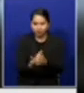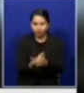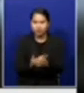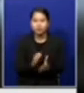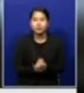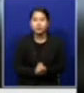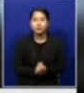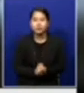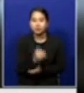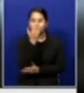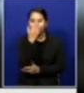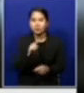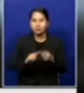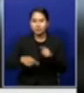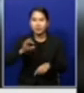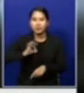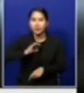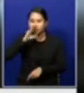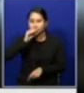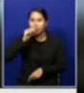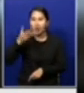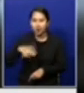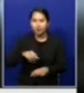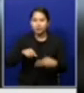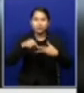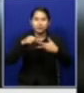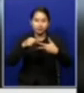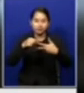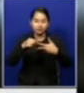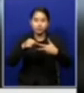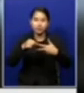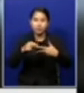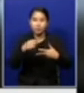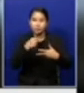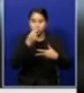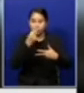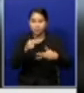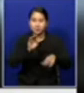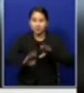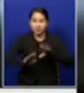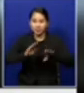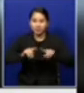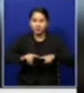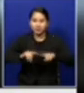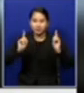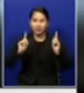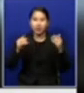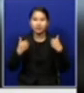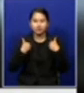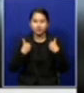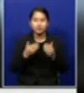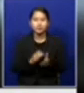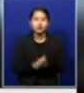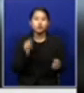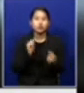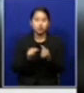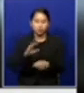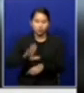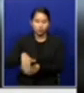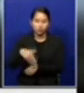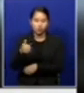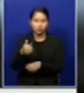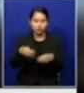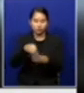าเพื่อนสมาชิกได้อภิปรายไปมากแล้วส่วนที่2ผมจะชี้ให้เห็นถึงความแตกต่างของแนวคิดในด้านของการฟื้นฟูและการกระตุ้นเศรษฐกิจ